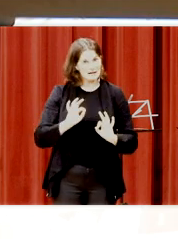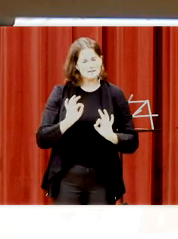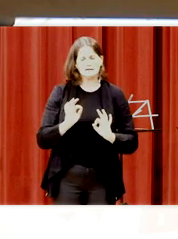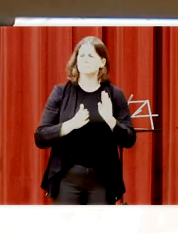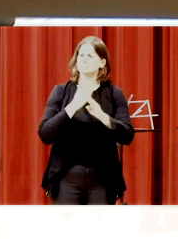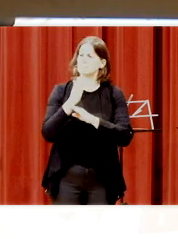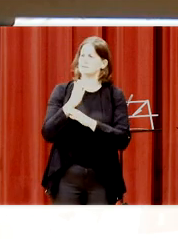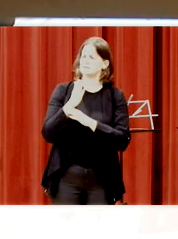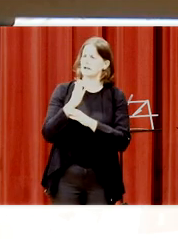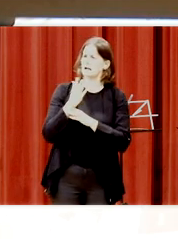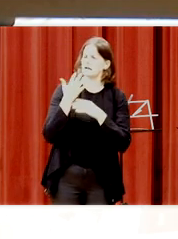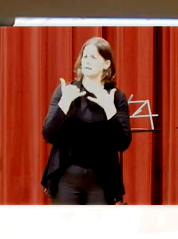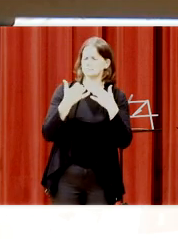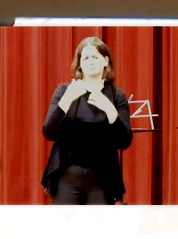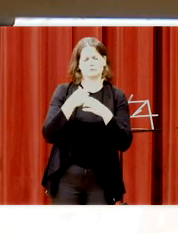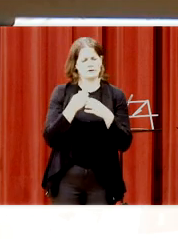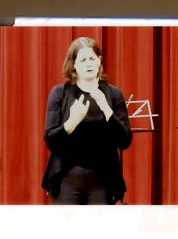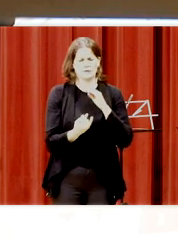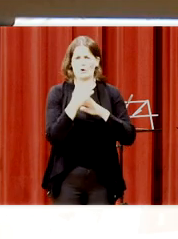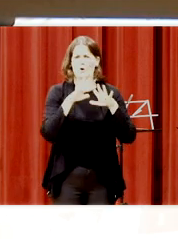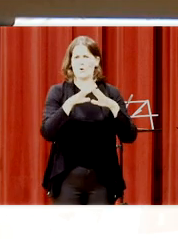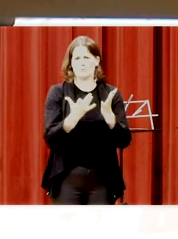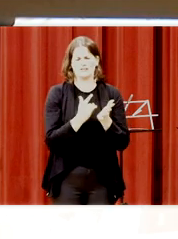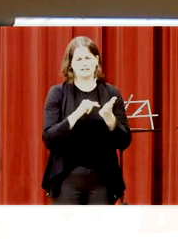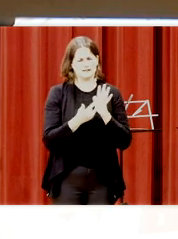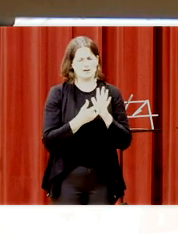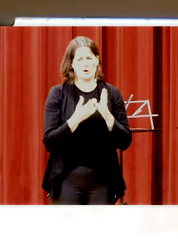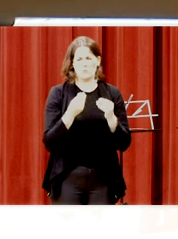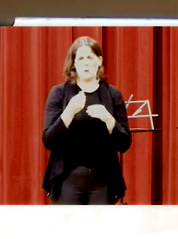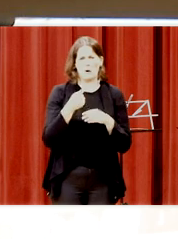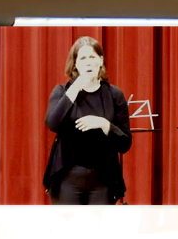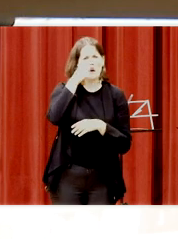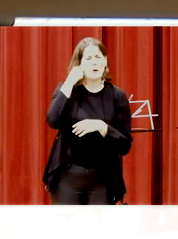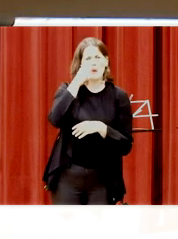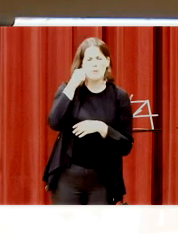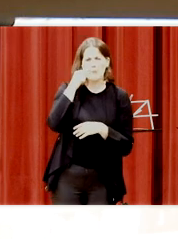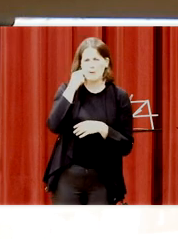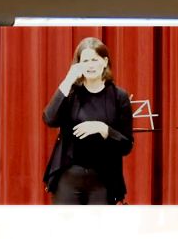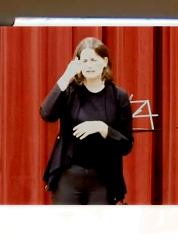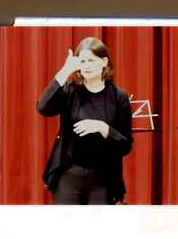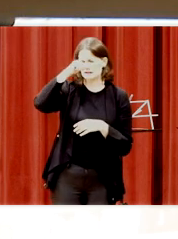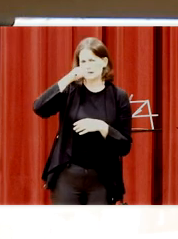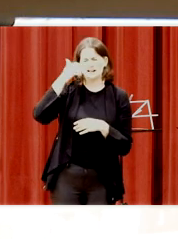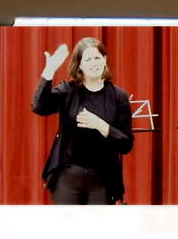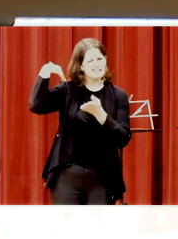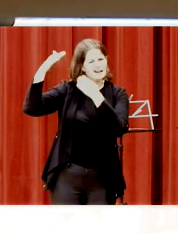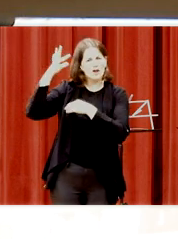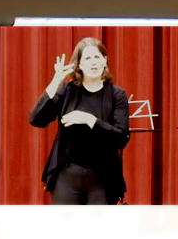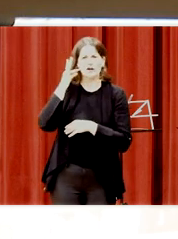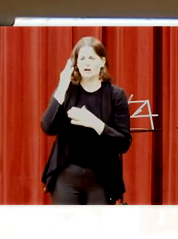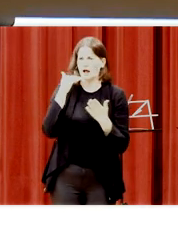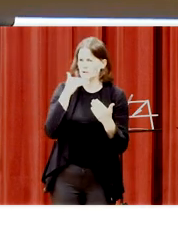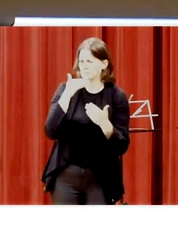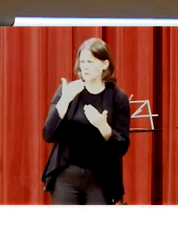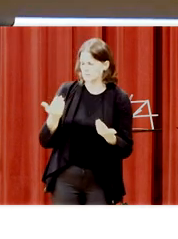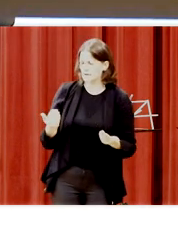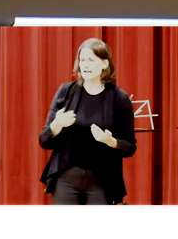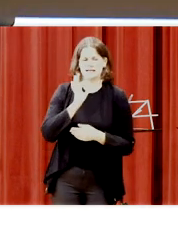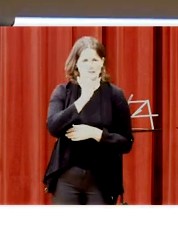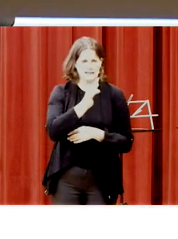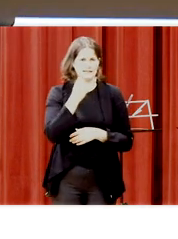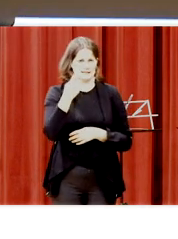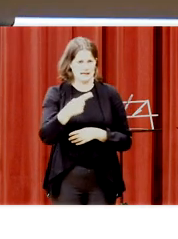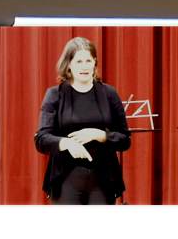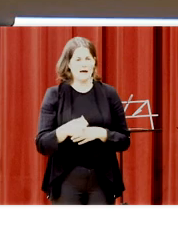la tecnologia. Pues sí que la sabia, però quan la gent explica la història, és aquesta la que explica, de la intel·ligència artificial. Darrere hi ha moltíssimes